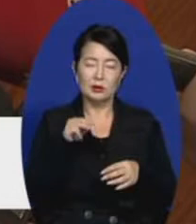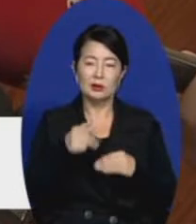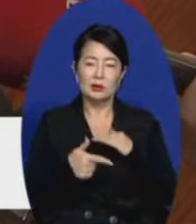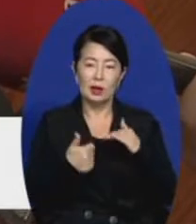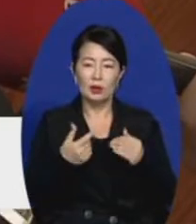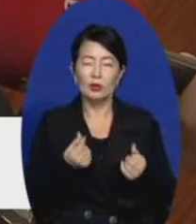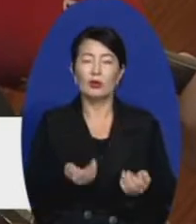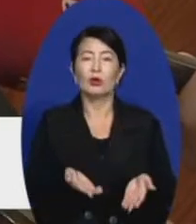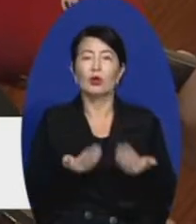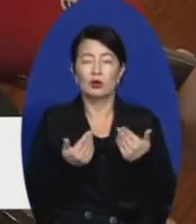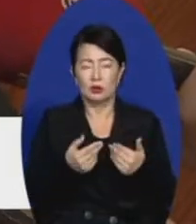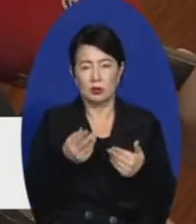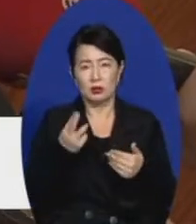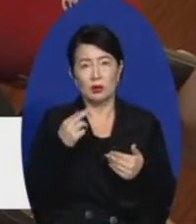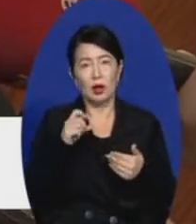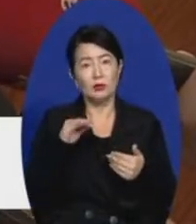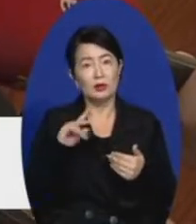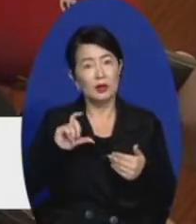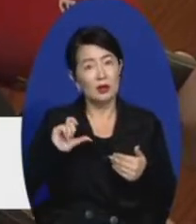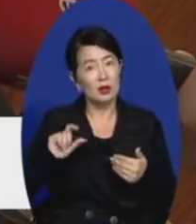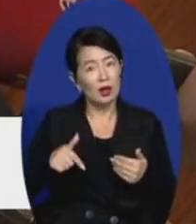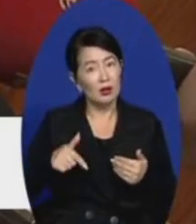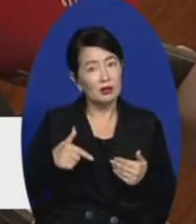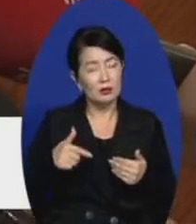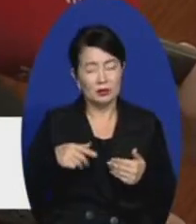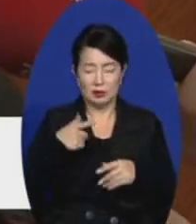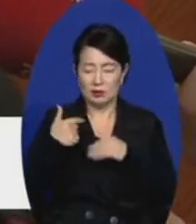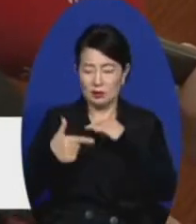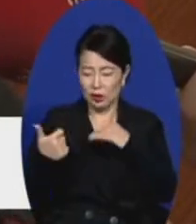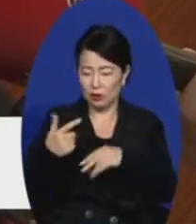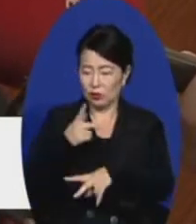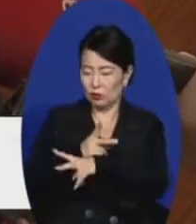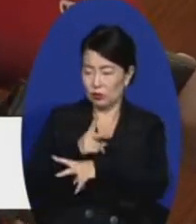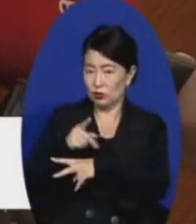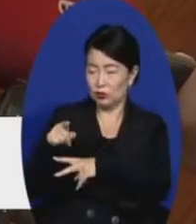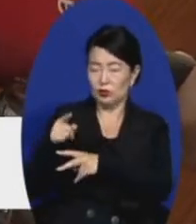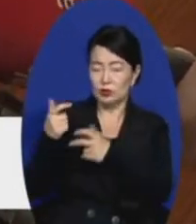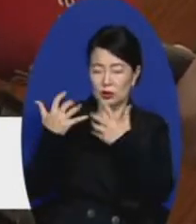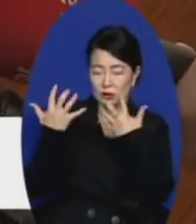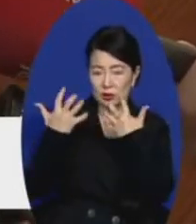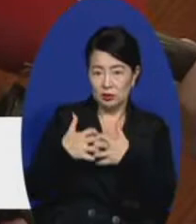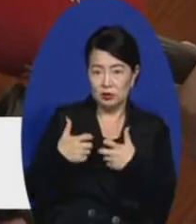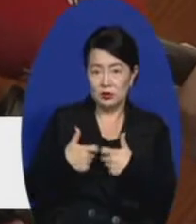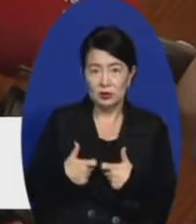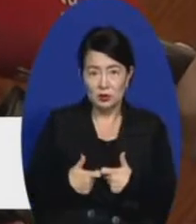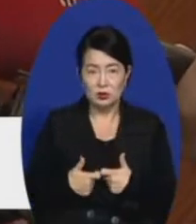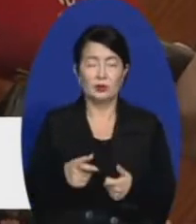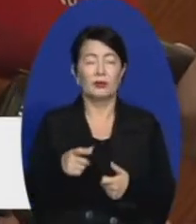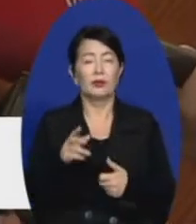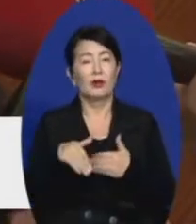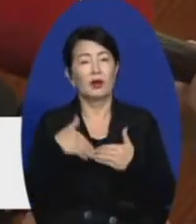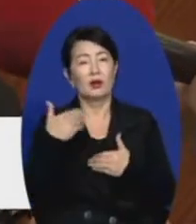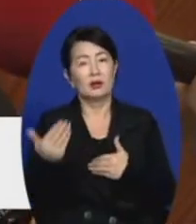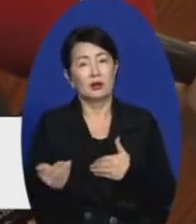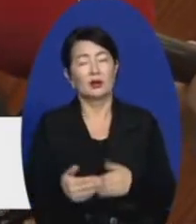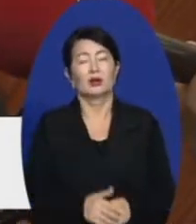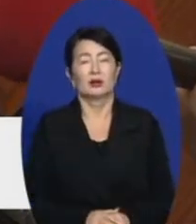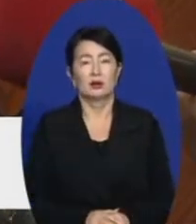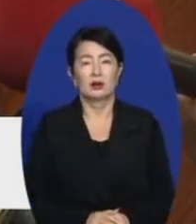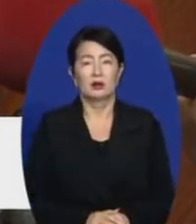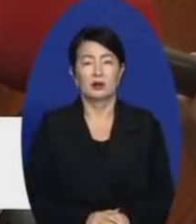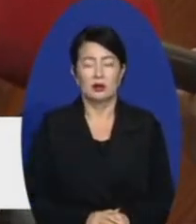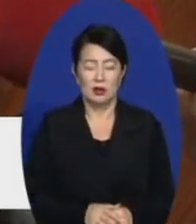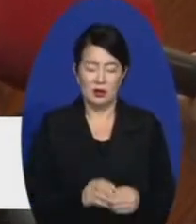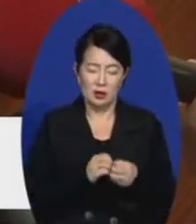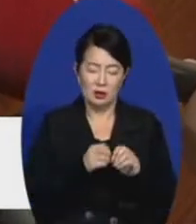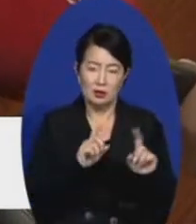хөнгөлт дэмжлэгээ аль болох татврын хуулиудтайгаа нийцүүлэх цаашид бас хэрэгжилт нь